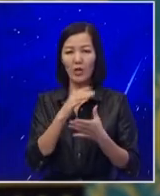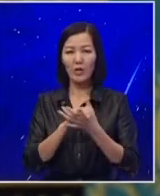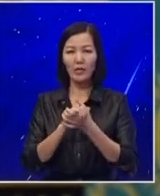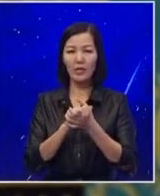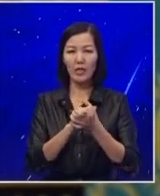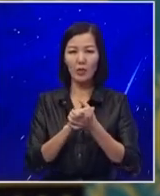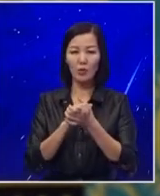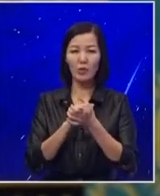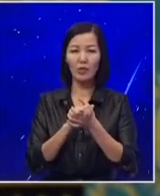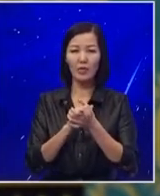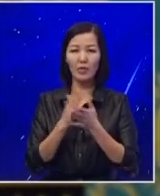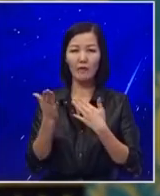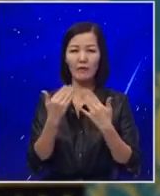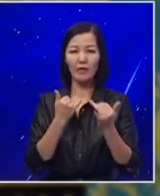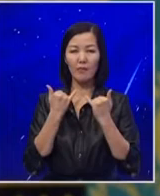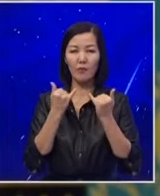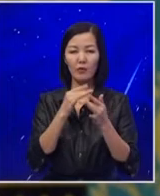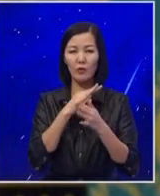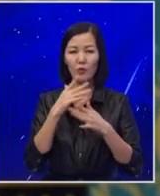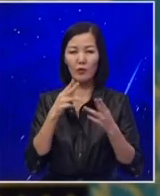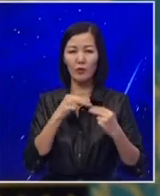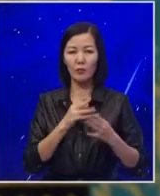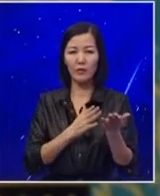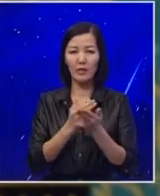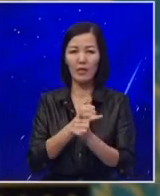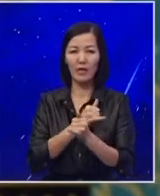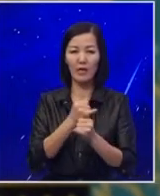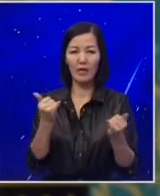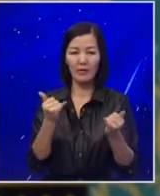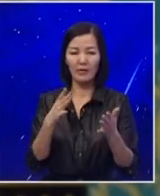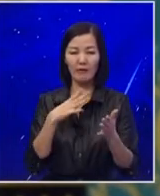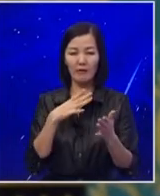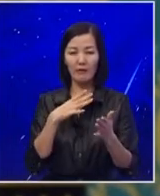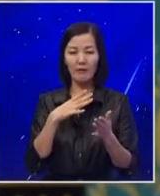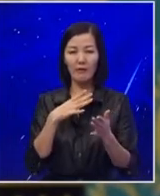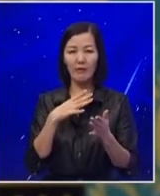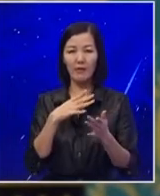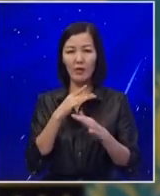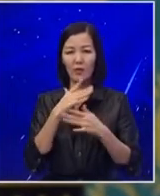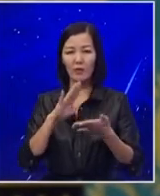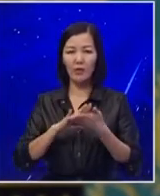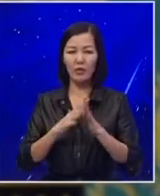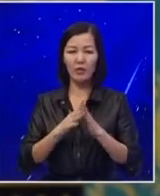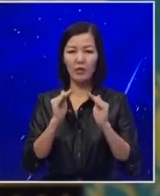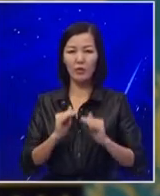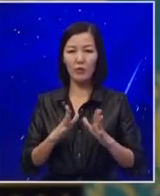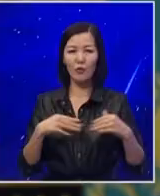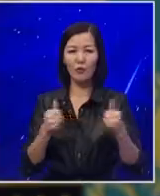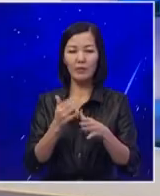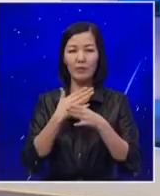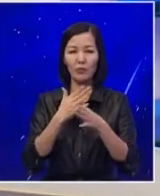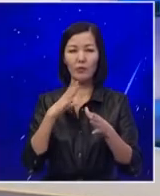ұлтаралық қарым-қатынаста көптеген жұмыстар істеді, көптеген жағдайы төмен отбасыларға көмегін тигізді.